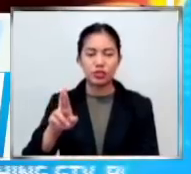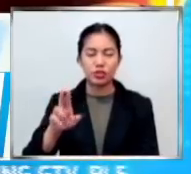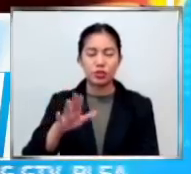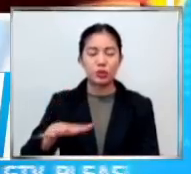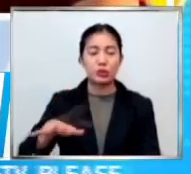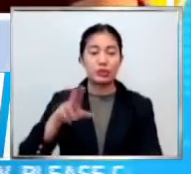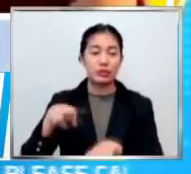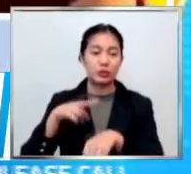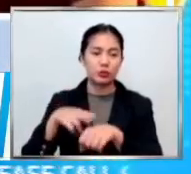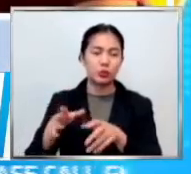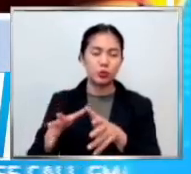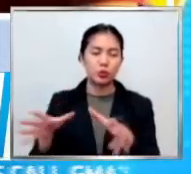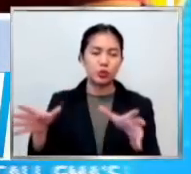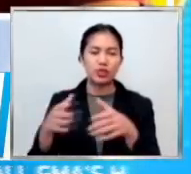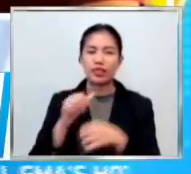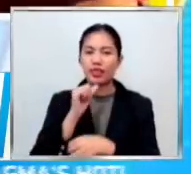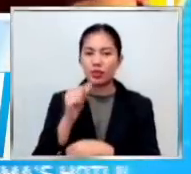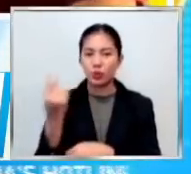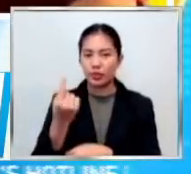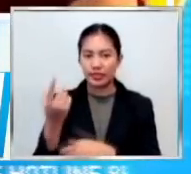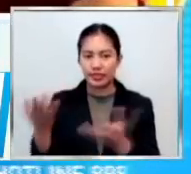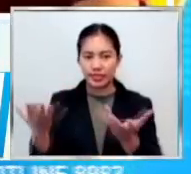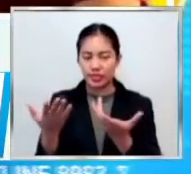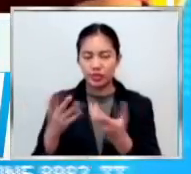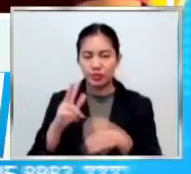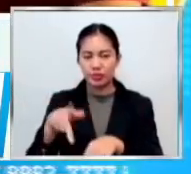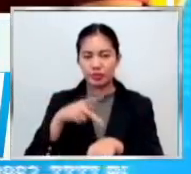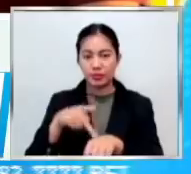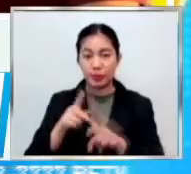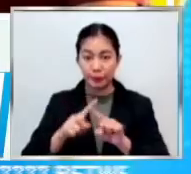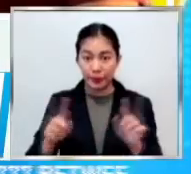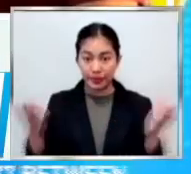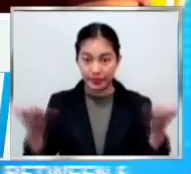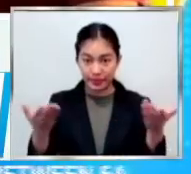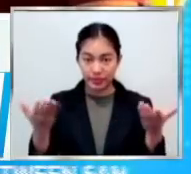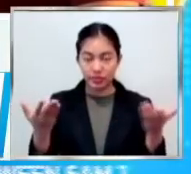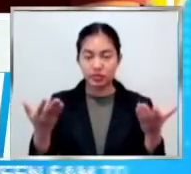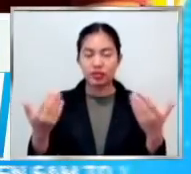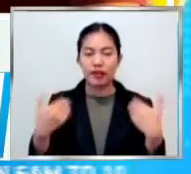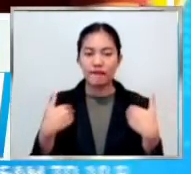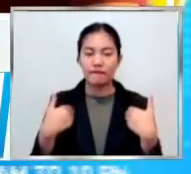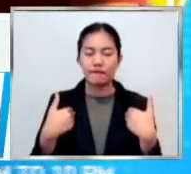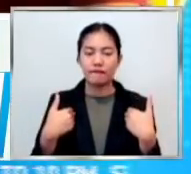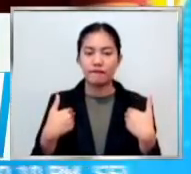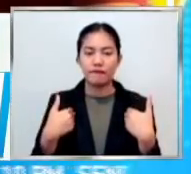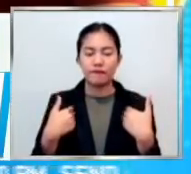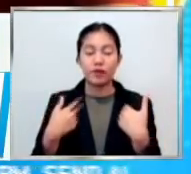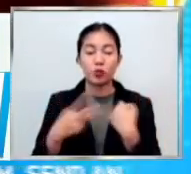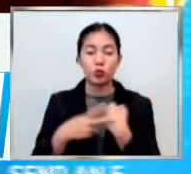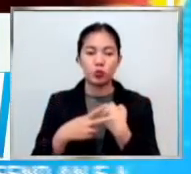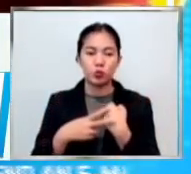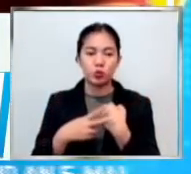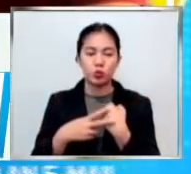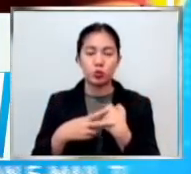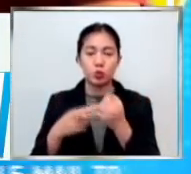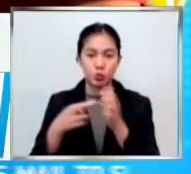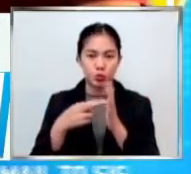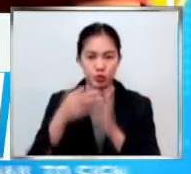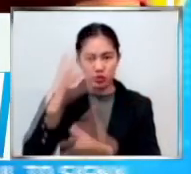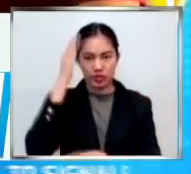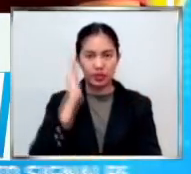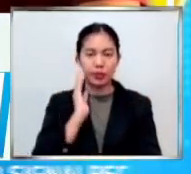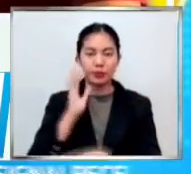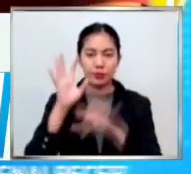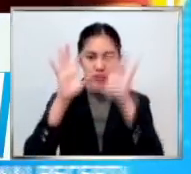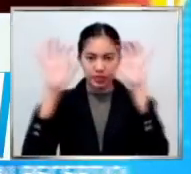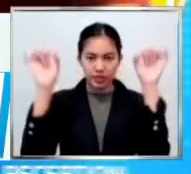din. Pero yung dito sa atin, kasi may excise tax. So, rini-request natin kay Presidente sana